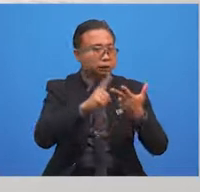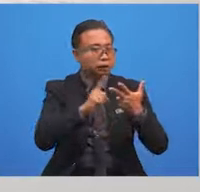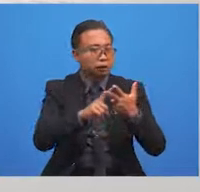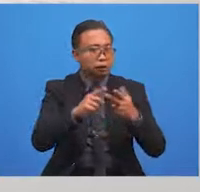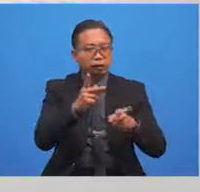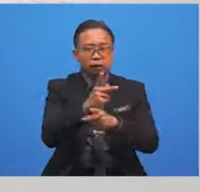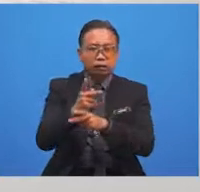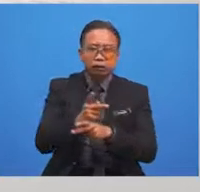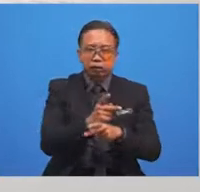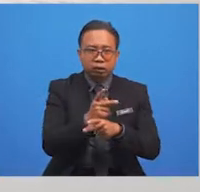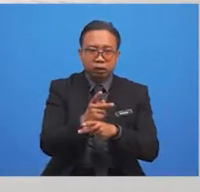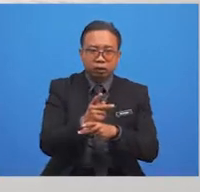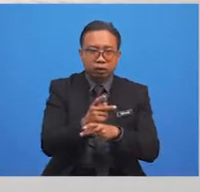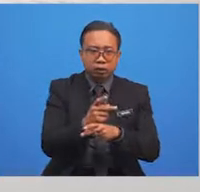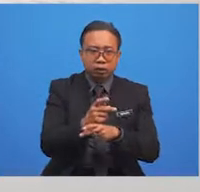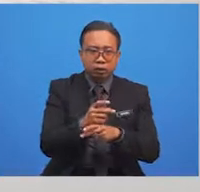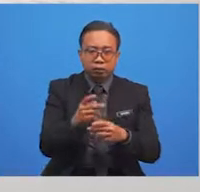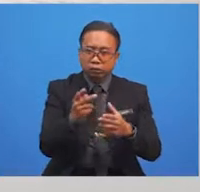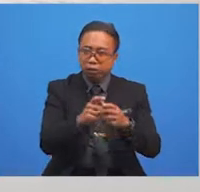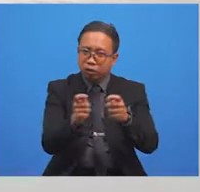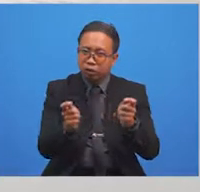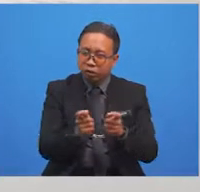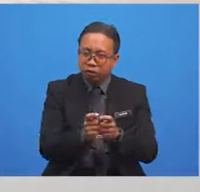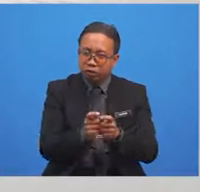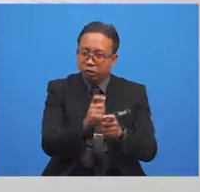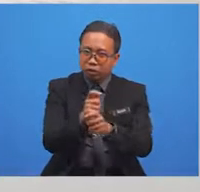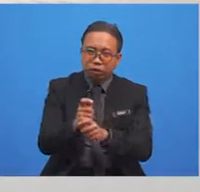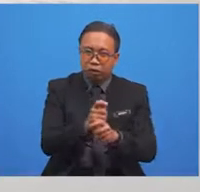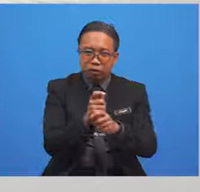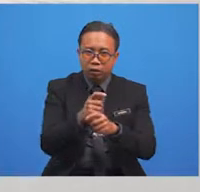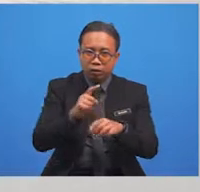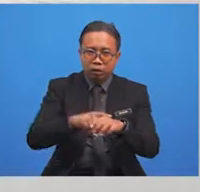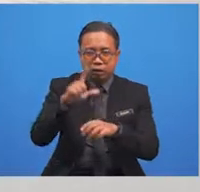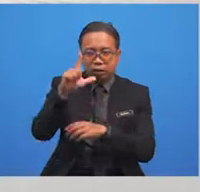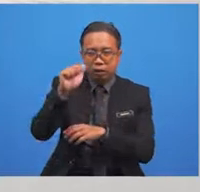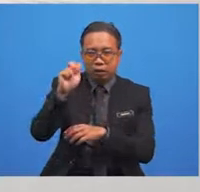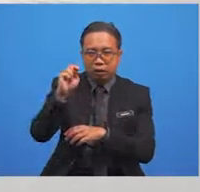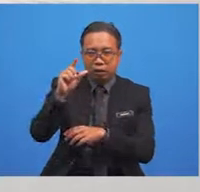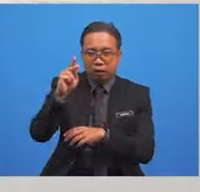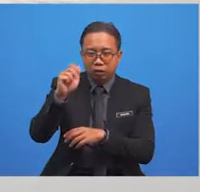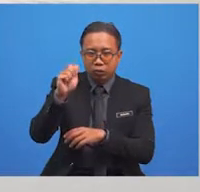pengendali hidupan liar di Langkawi Wildlife Park, Kedah.